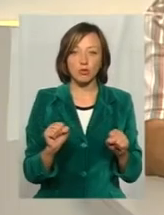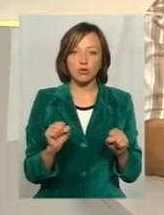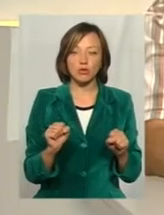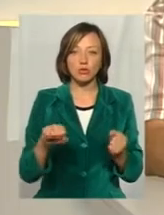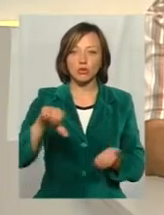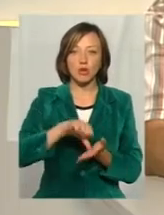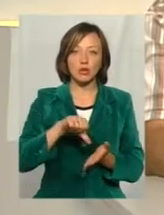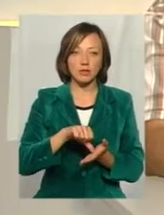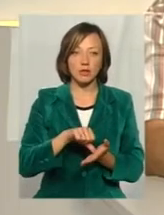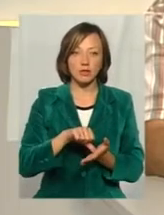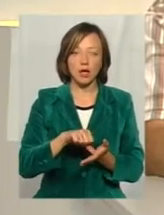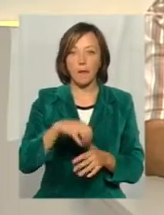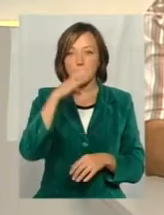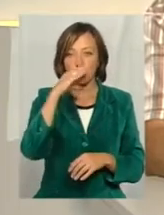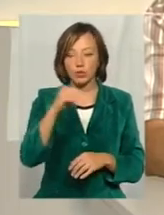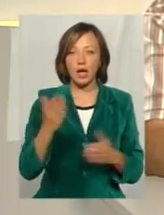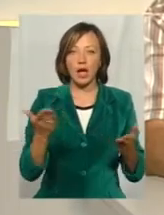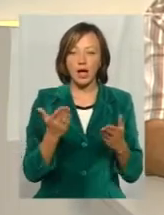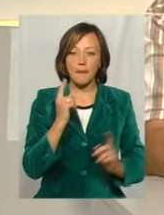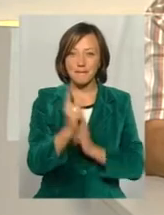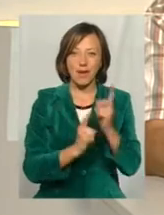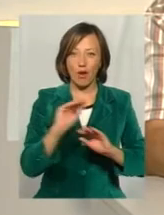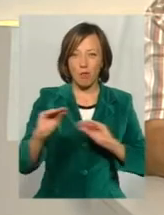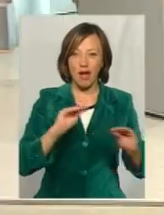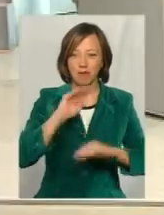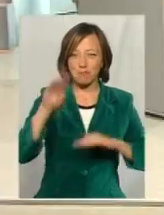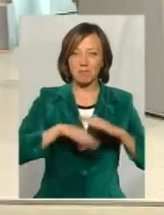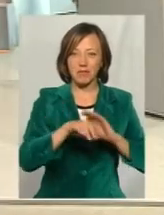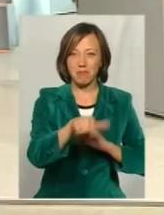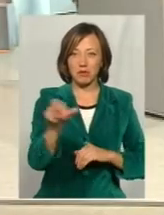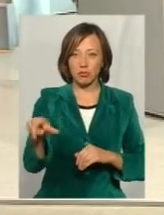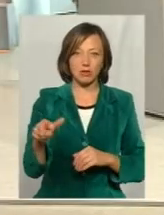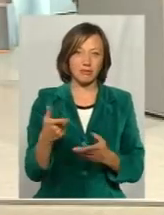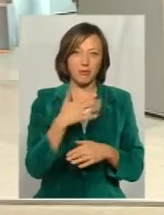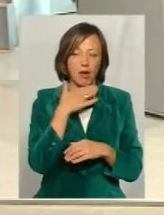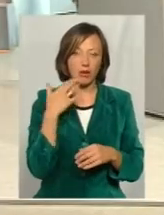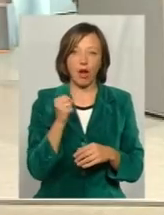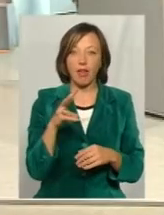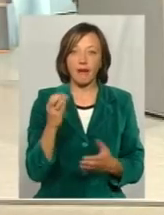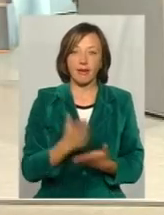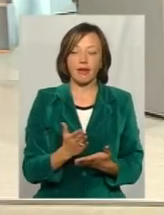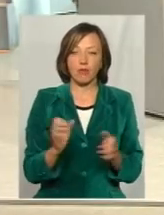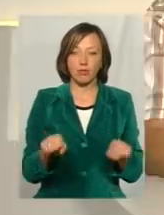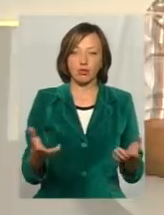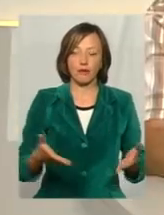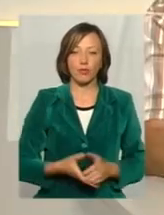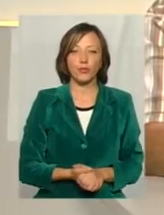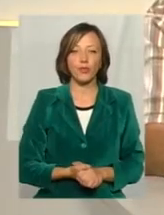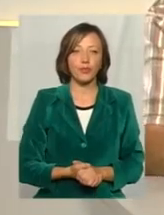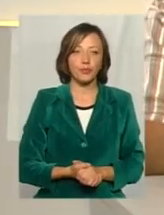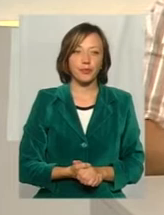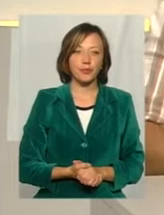візьмуть участь там маршрутки, які переобладнані, так, під пасажирські. У нас, я не знаю, чи їх так багато, але, можливо, є